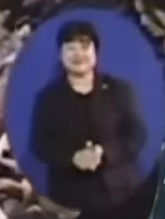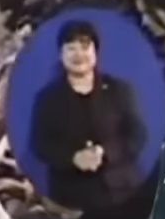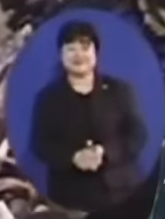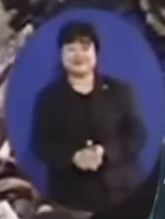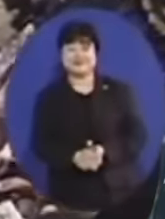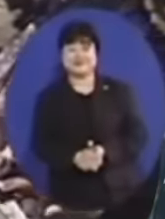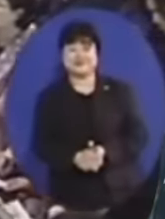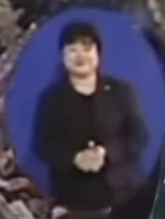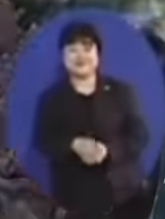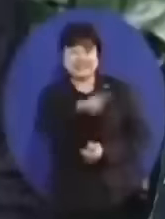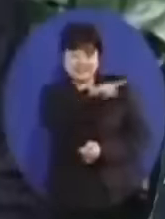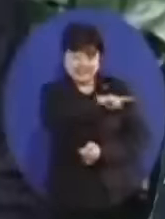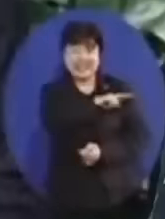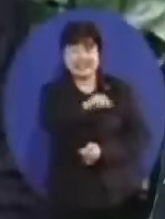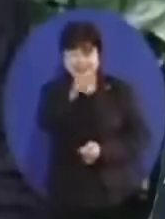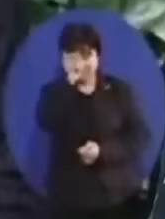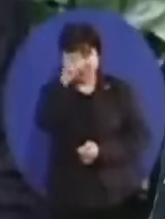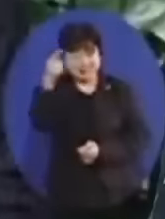그게 제일 아닙니까?